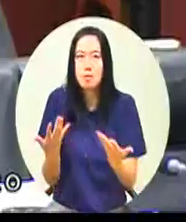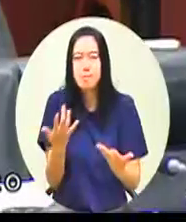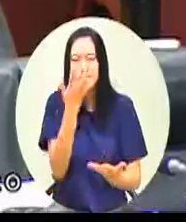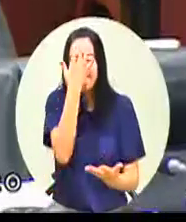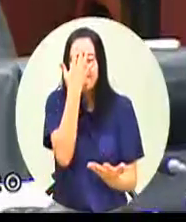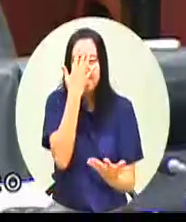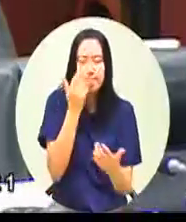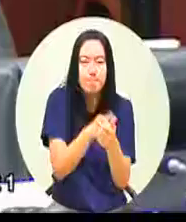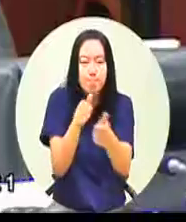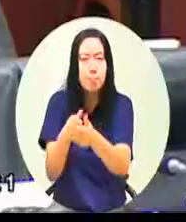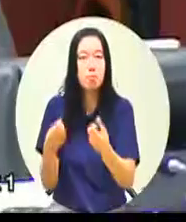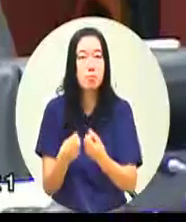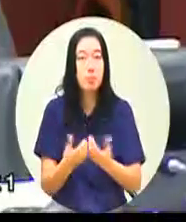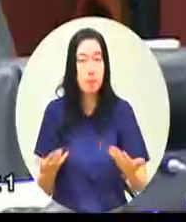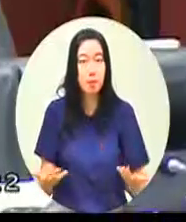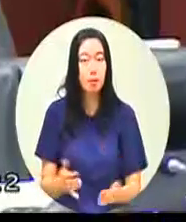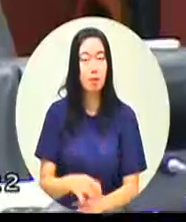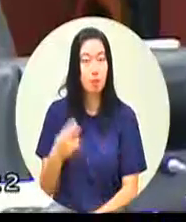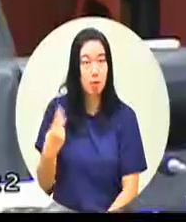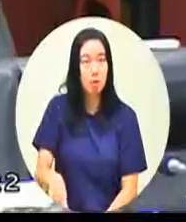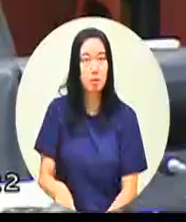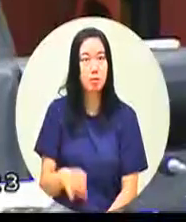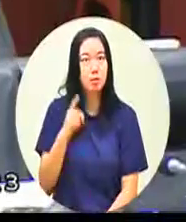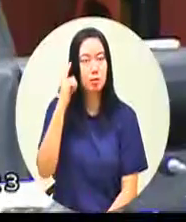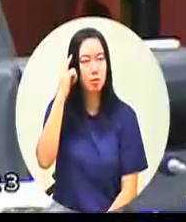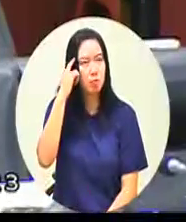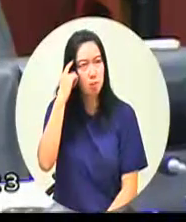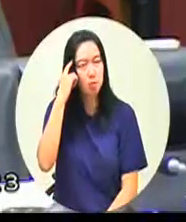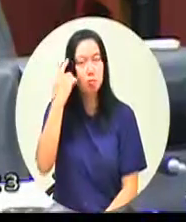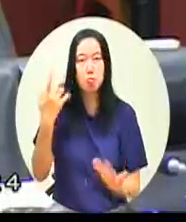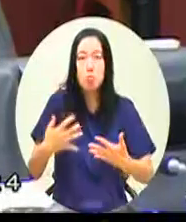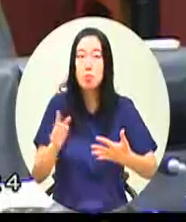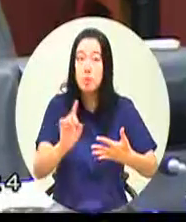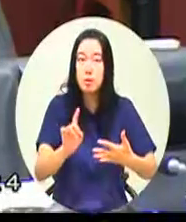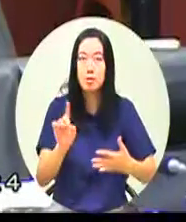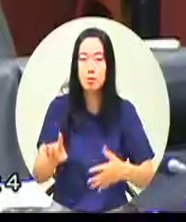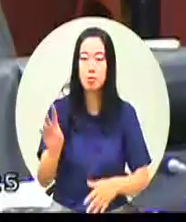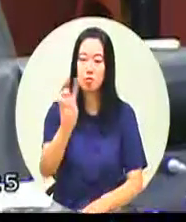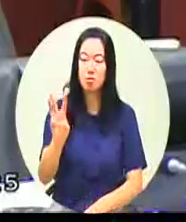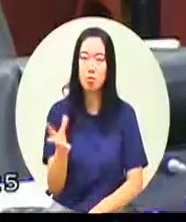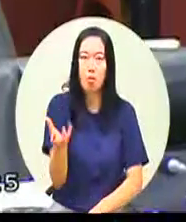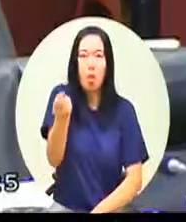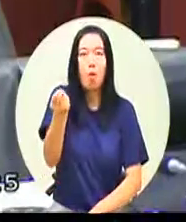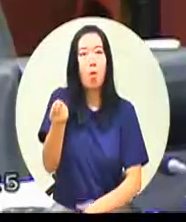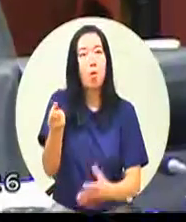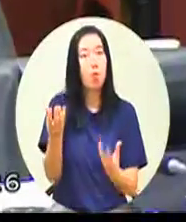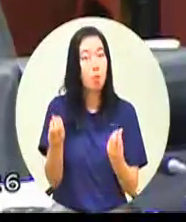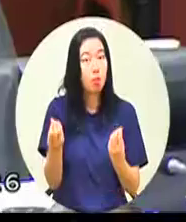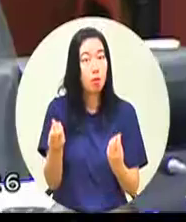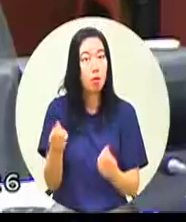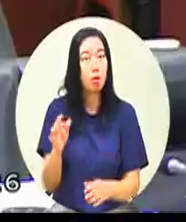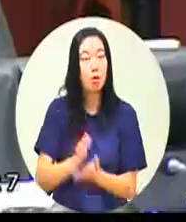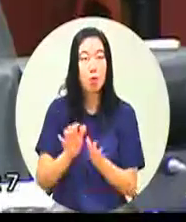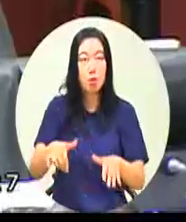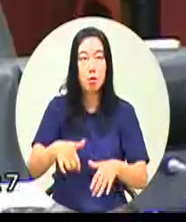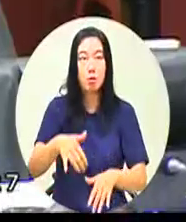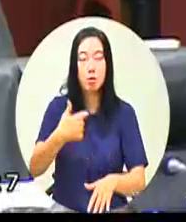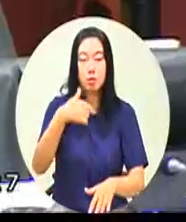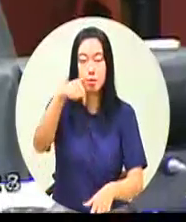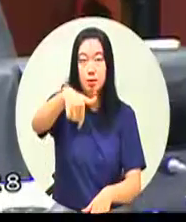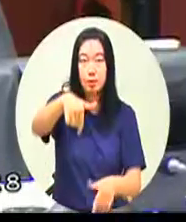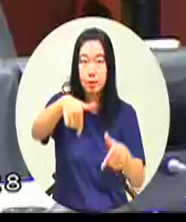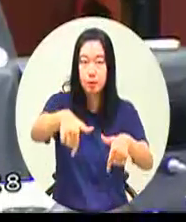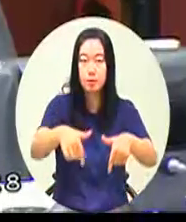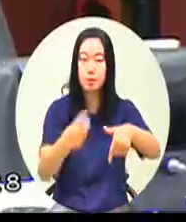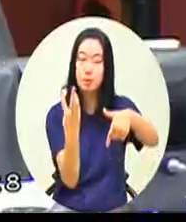然就是水权嘛，因为现在卡在水权的部分嘛。那目前我们在西山那一段已经